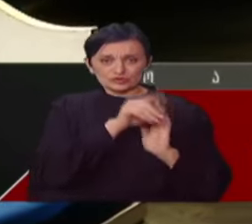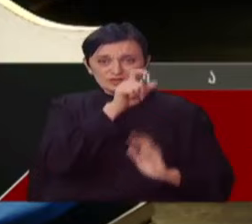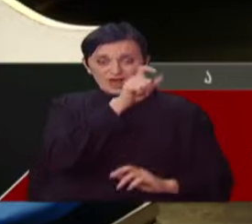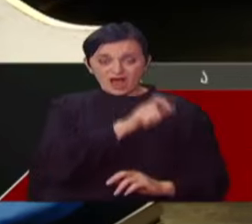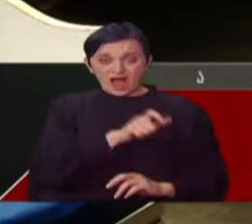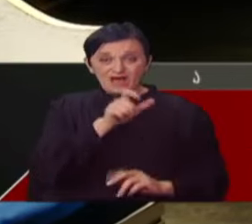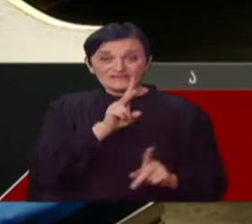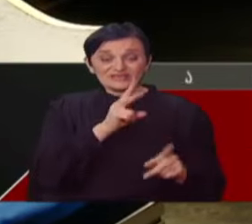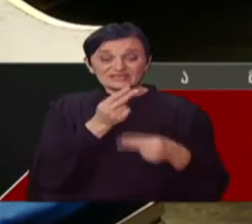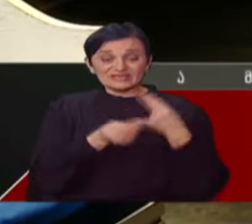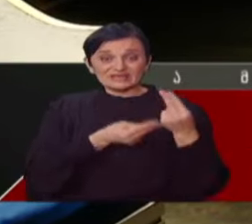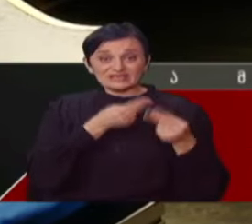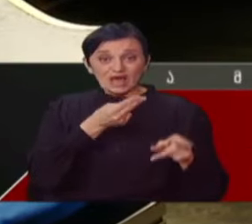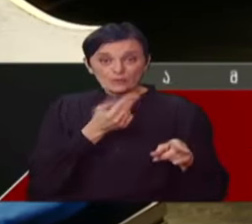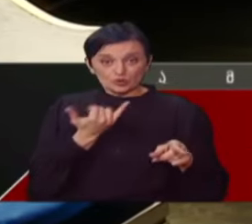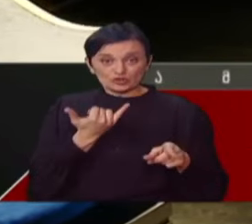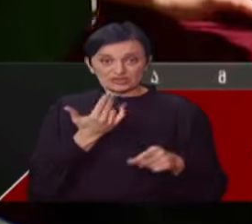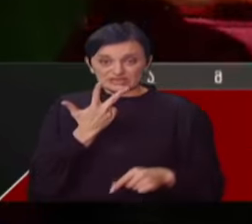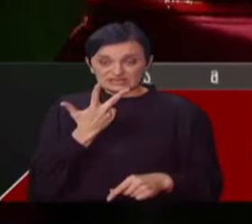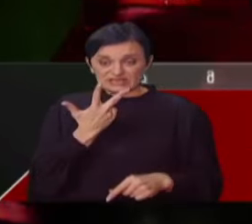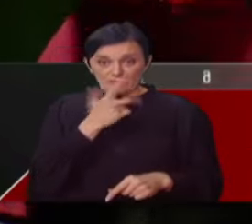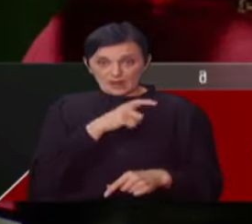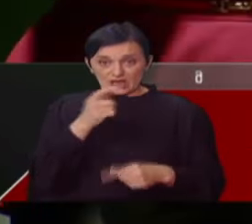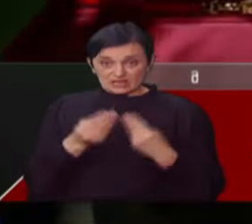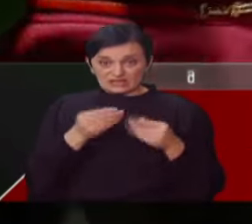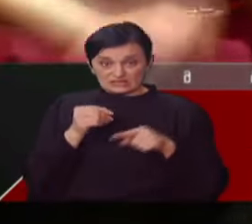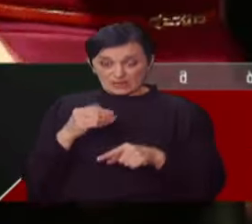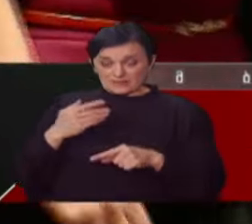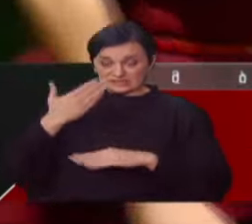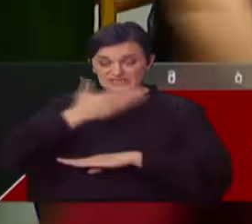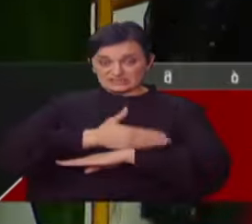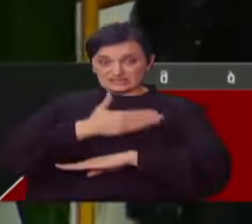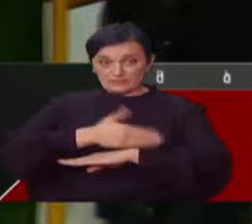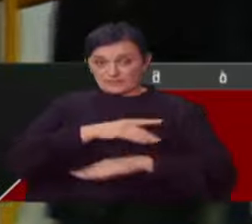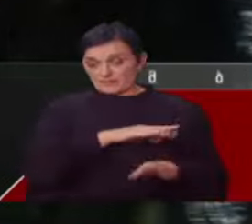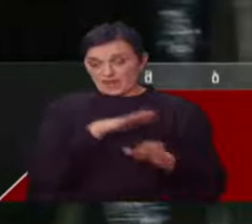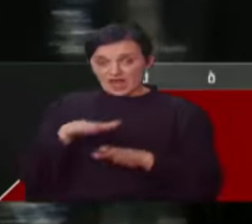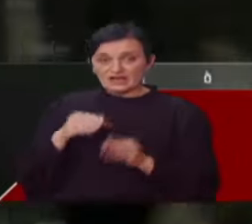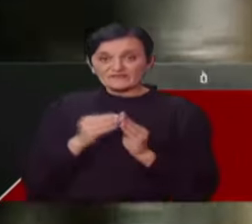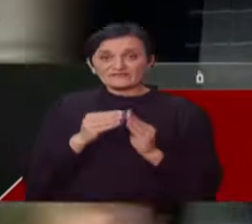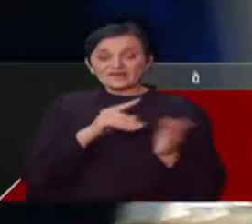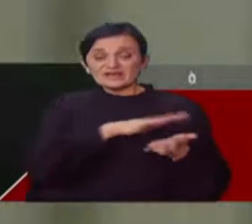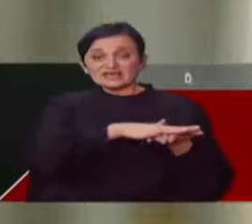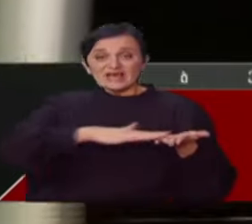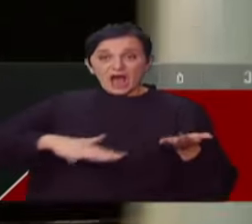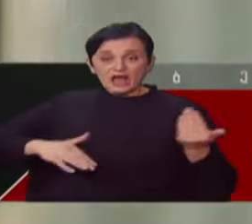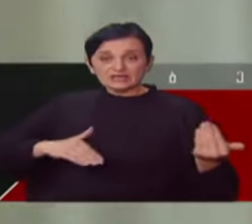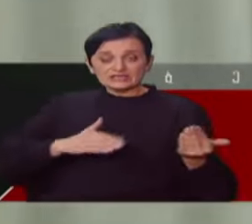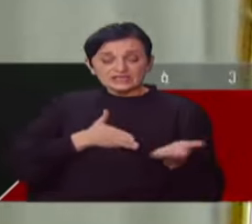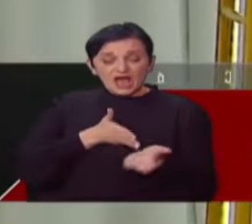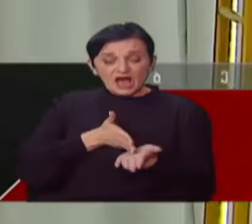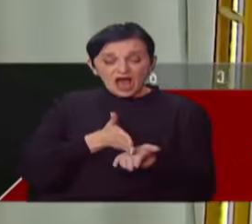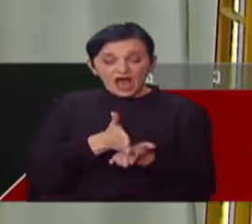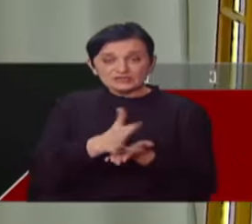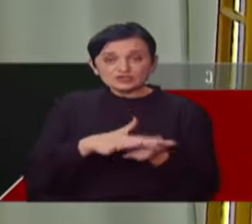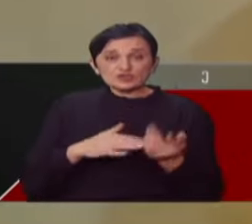ადამიანებიდან ვინც მან თამაშობდა, დღეს სამი ადამიანი თამაშობს აქ ამ სპექტაკლში. Ეს ერთგვარი გაგრძელება იმ ტრილოგიის ხაზის